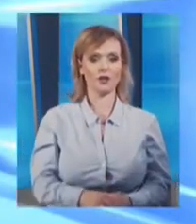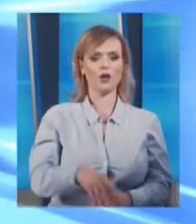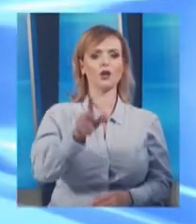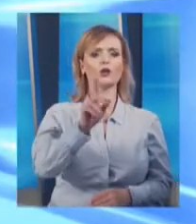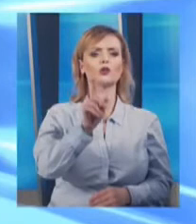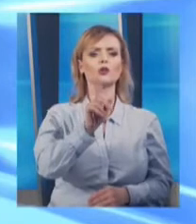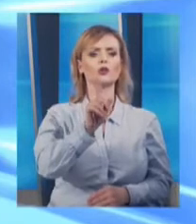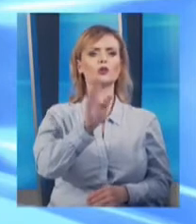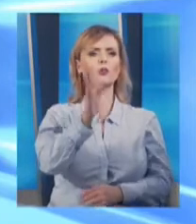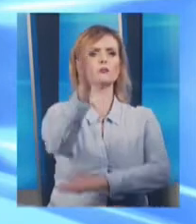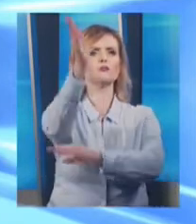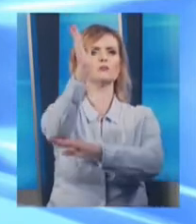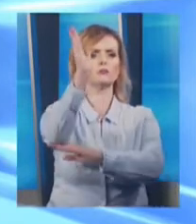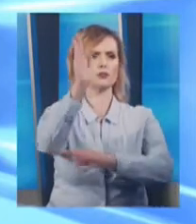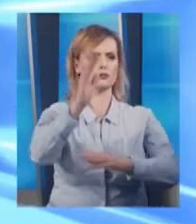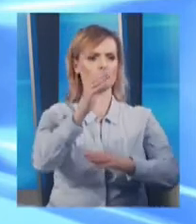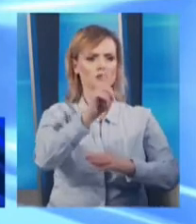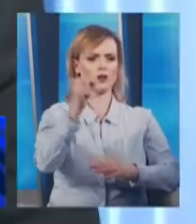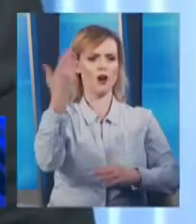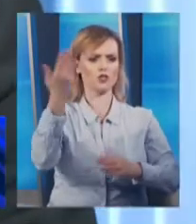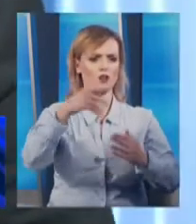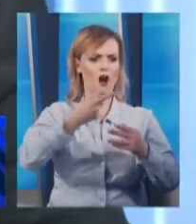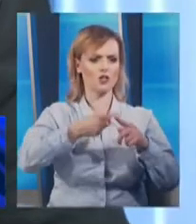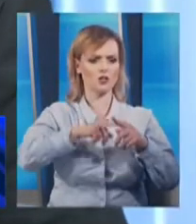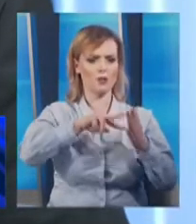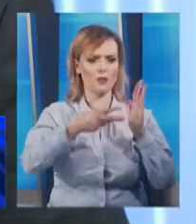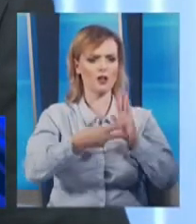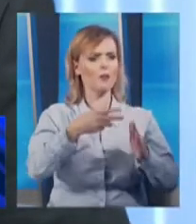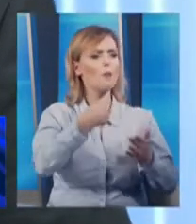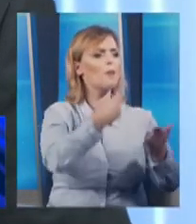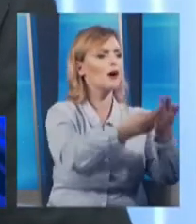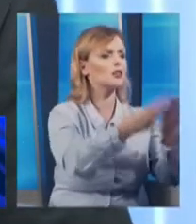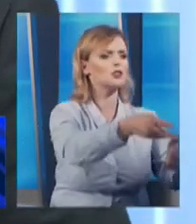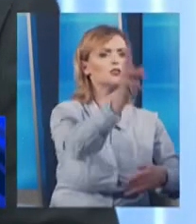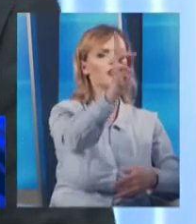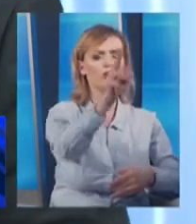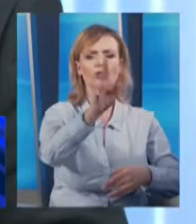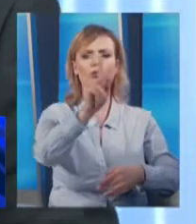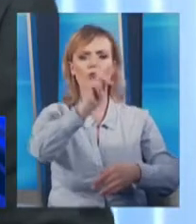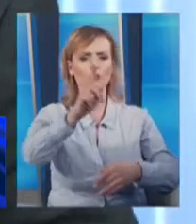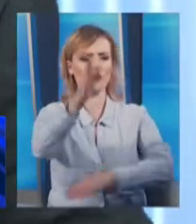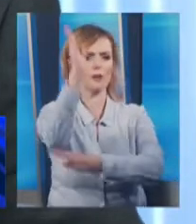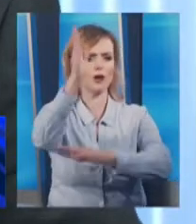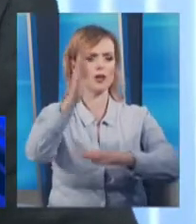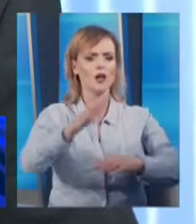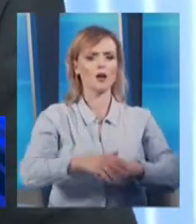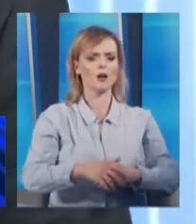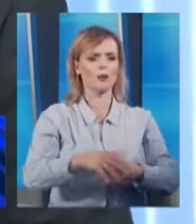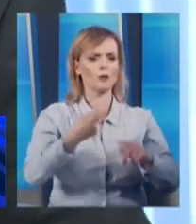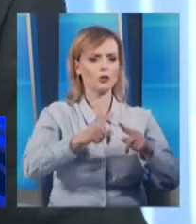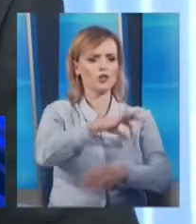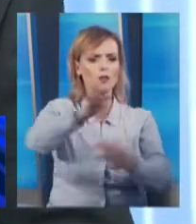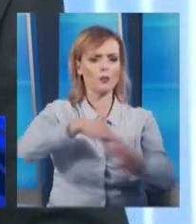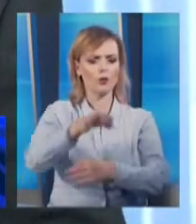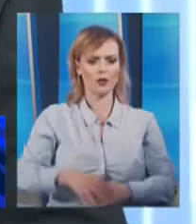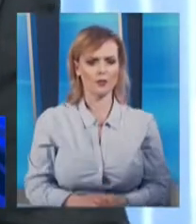pentru atâta modificarea Constituției? Să-mi-l arătați pe cel care nu va ridica mâna în favoarea unui asemenea proiect, iar dacă nu vor ridica mâna,